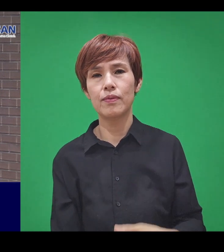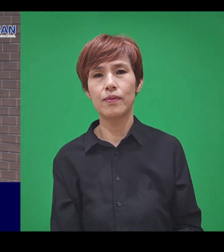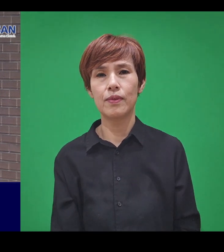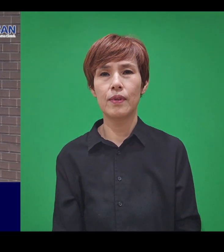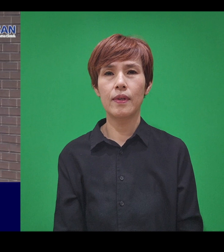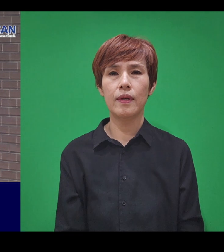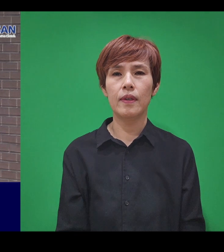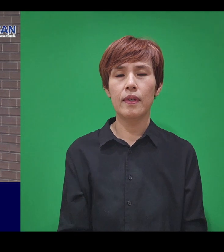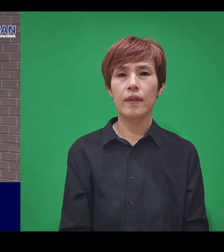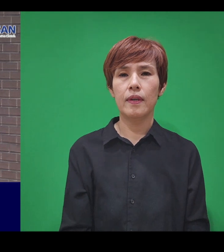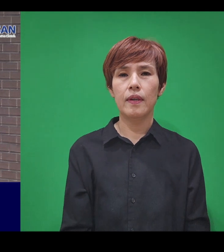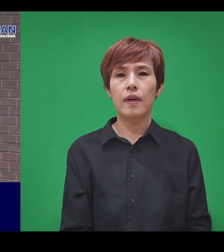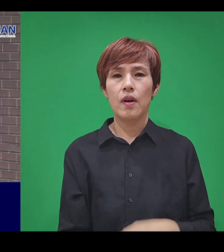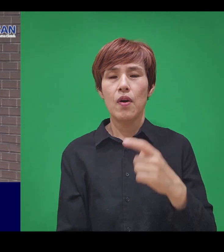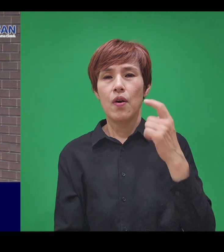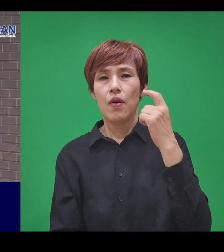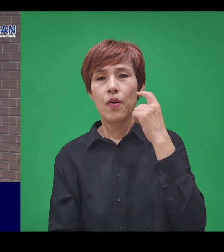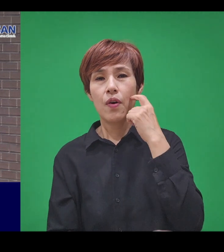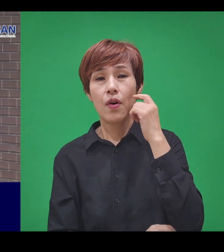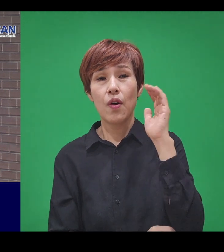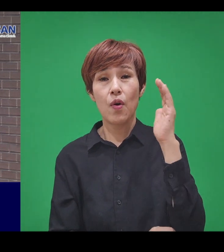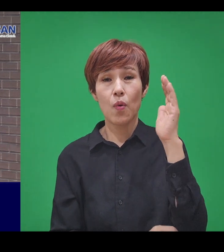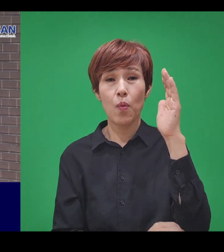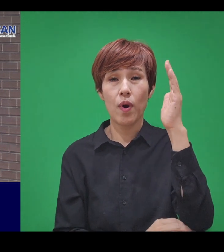빛 비추사,